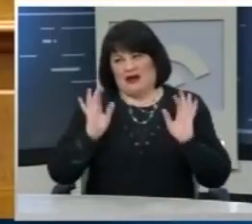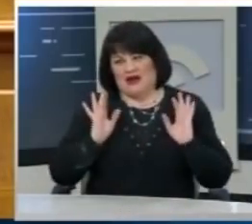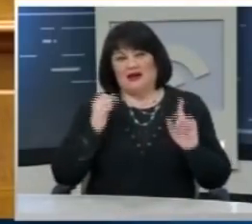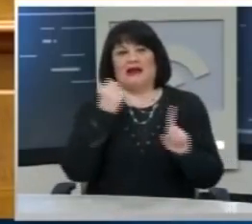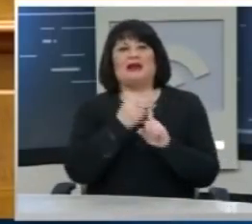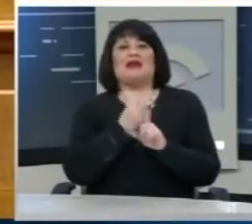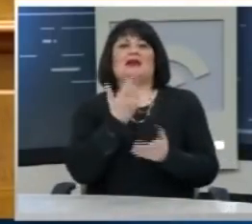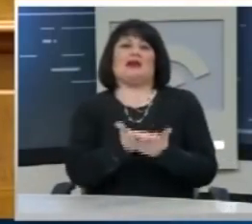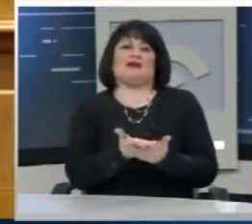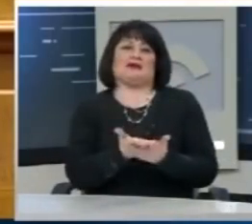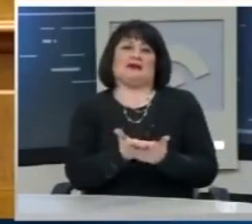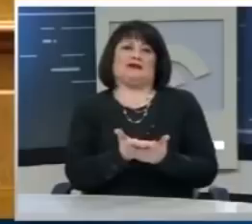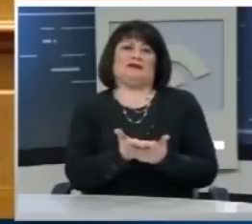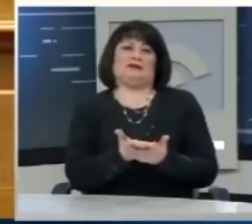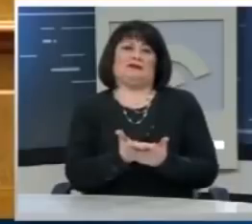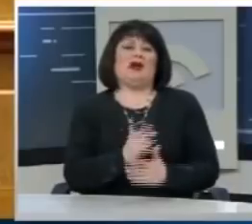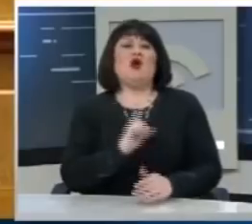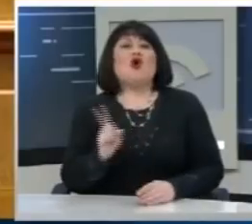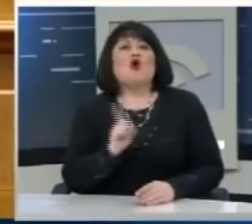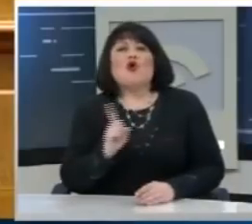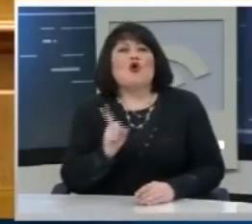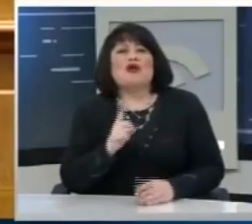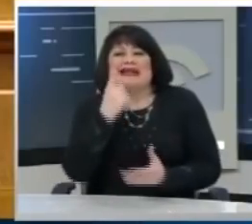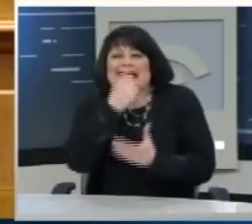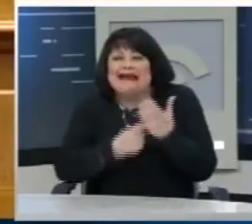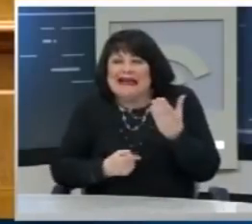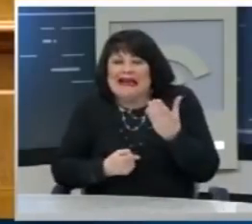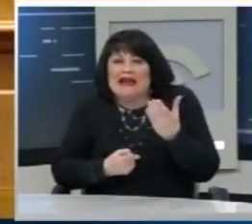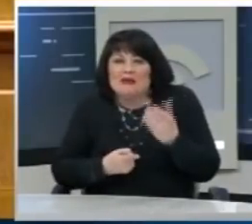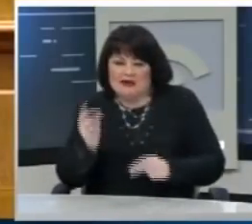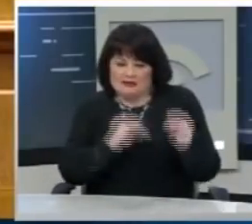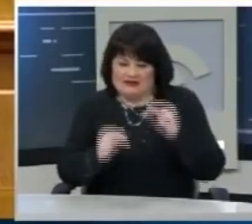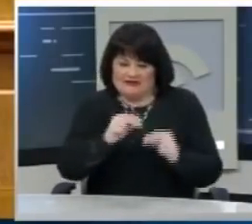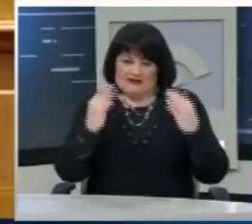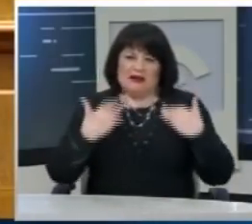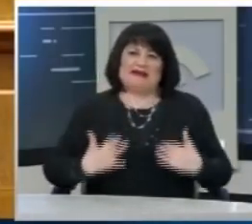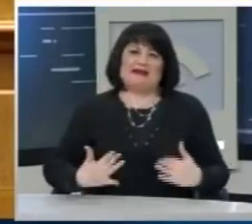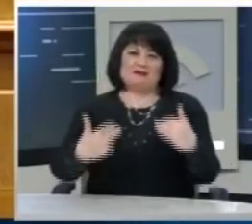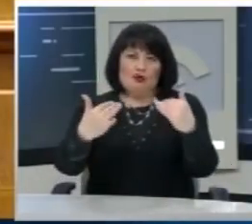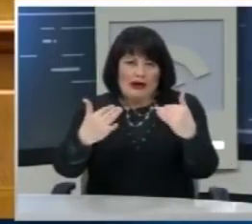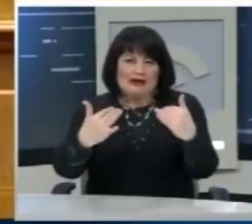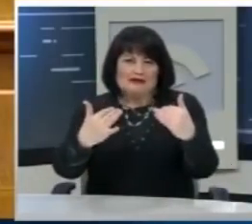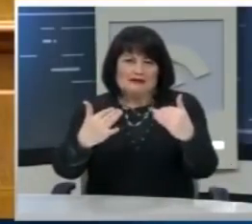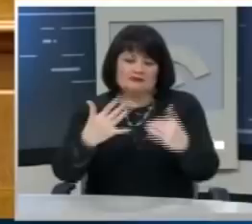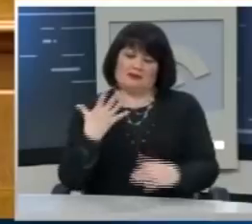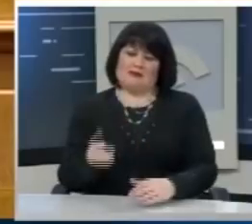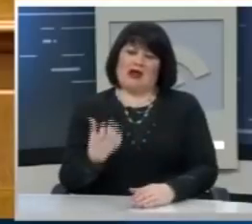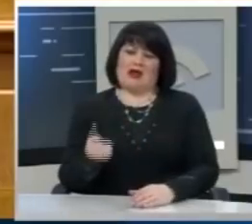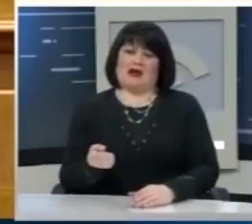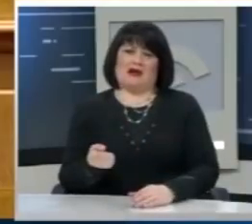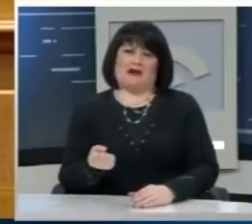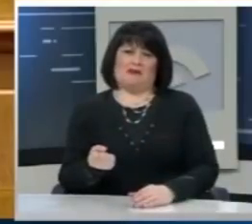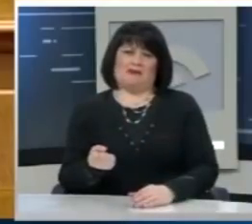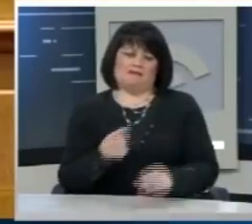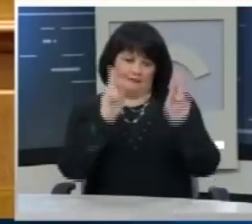τις διεκδικήσει. Όχι βέβαια γιατί του έλειπε κάποιο ψήφισμα της Βουλής. Τέτοιο ψήφισμα, ας πούμε, υπάρχει για